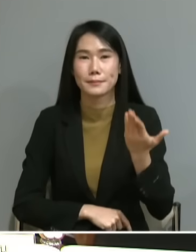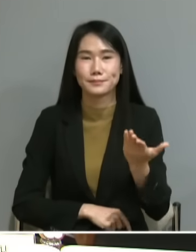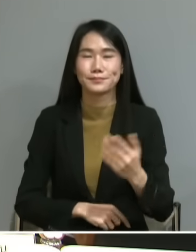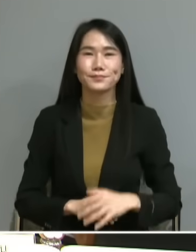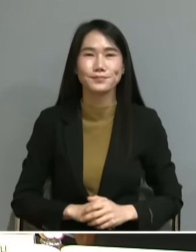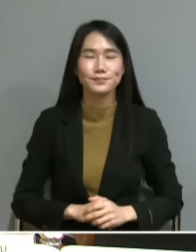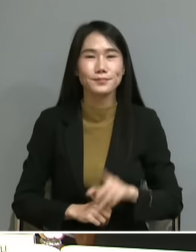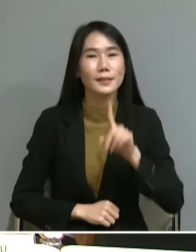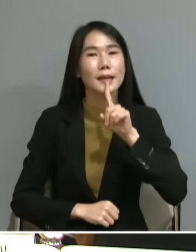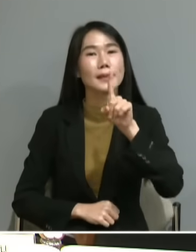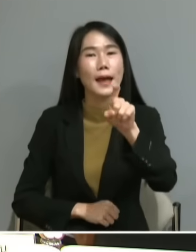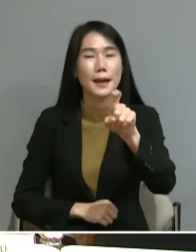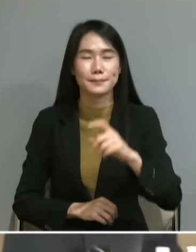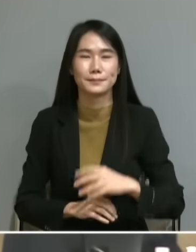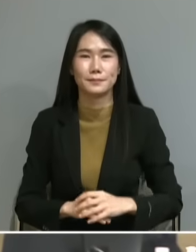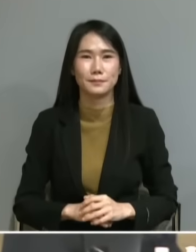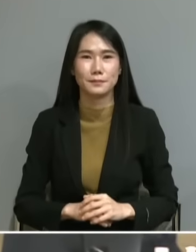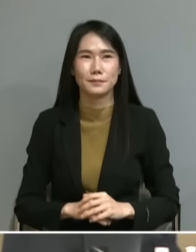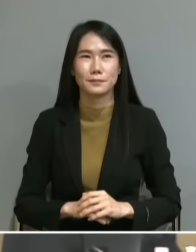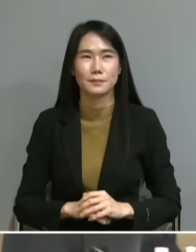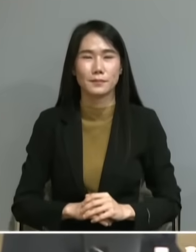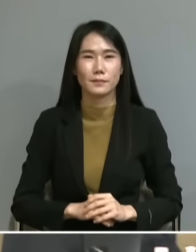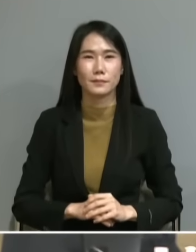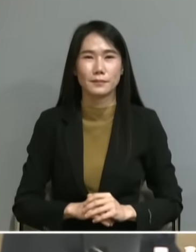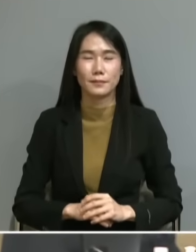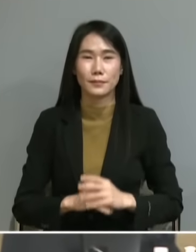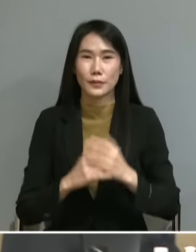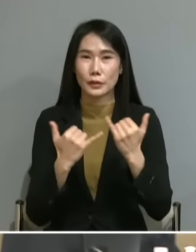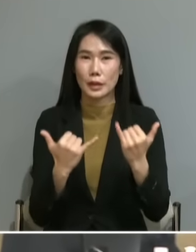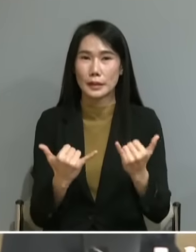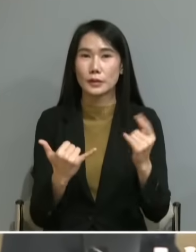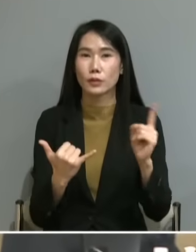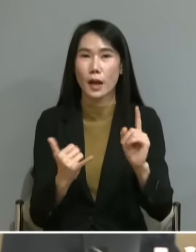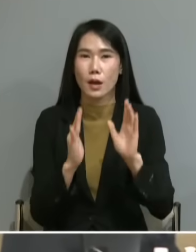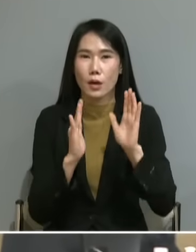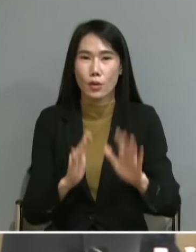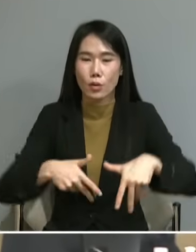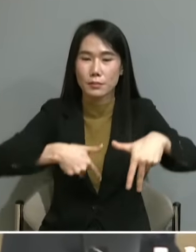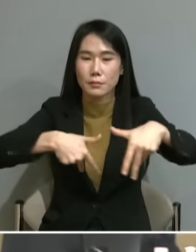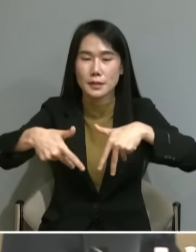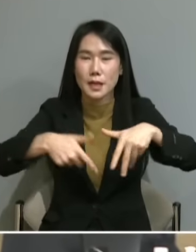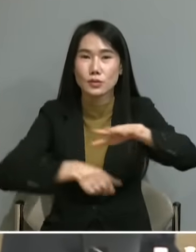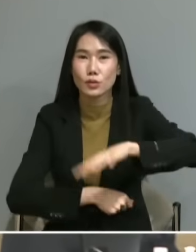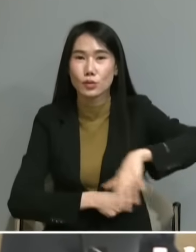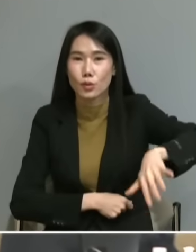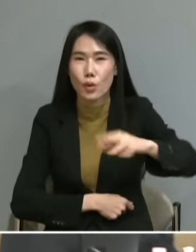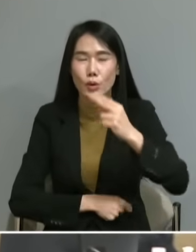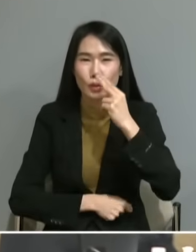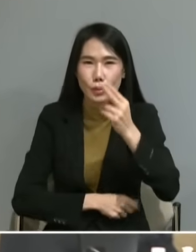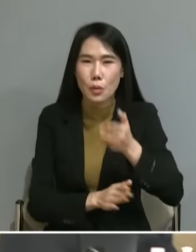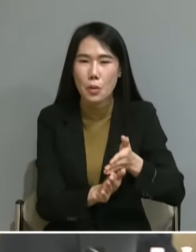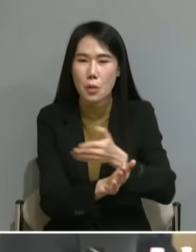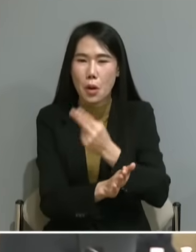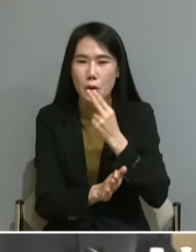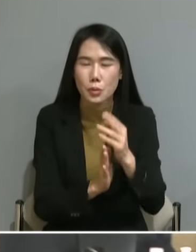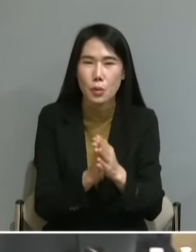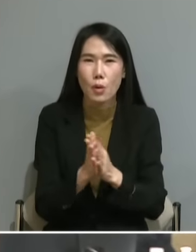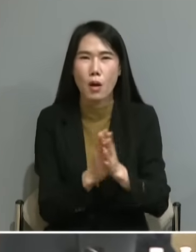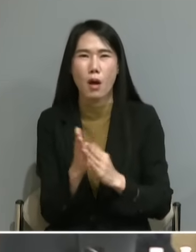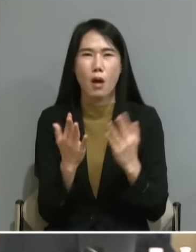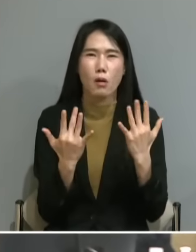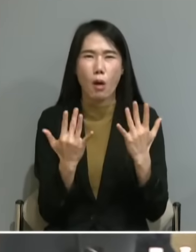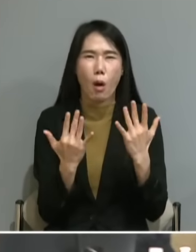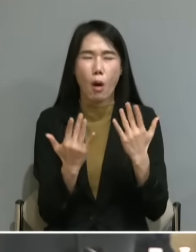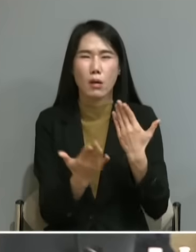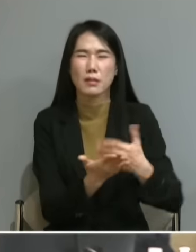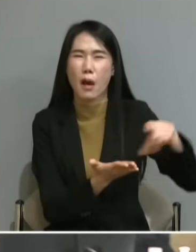ขออนุญาตเรียนถามเพิ่มเติมเพราะว่าปัจจุบันเนี้ยพี่น้องประชาชนเค้าก็เตรียมการที่จะใช้เงินนี้แ